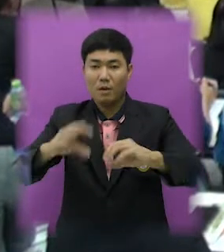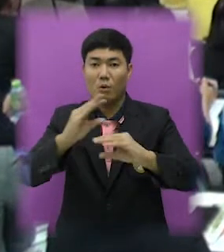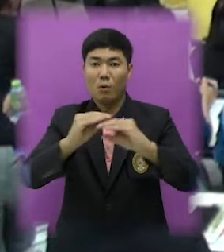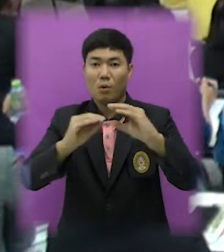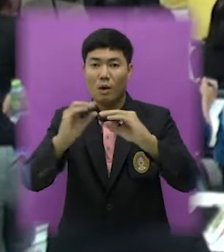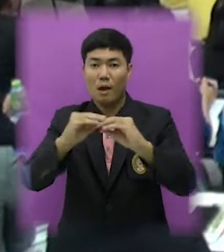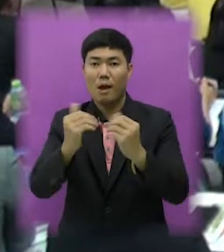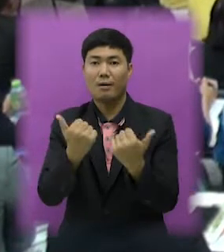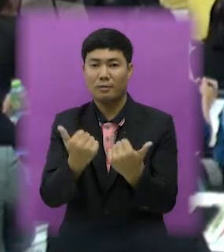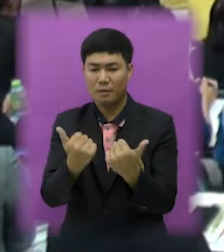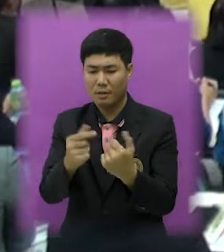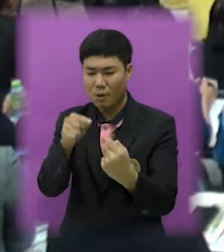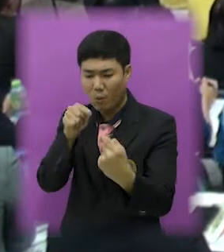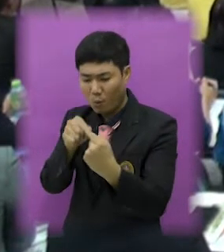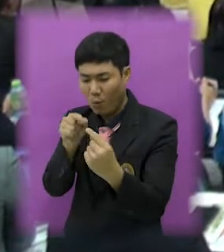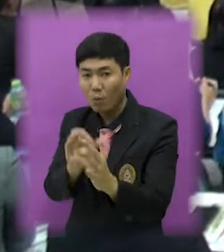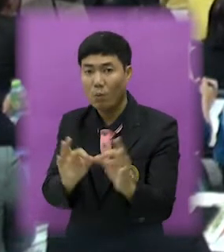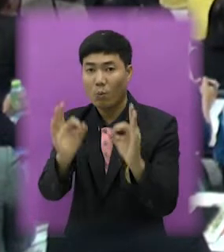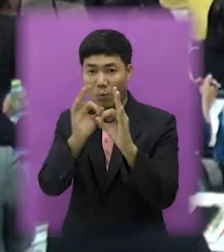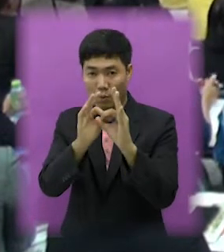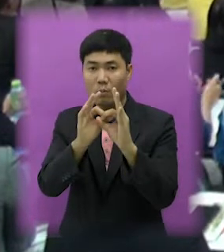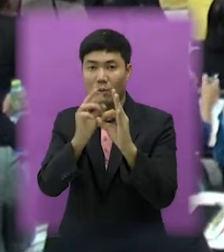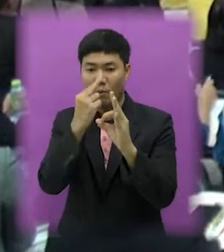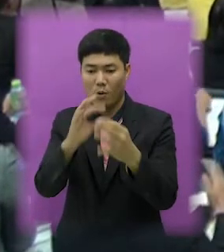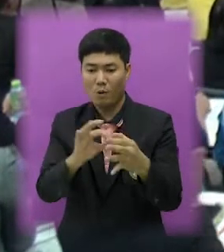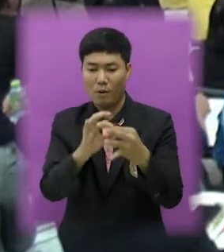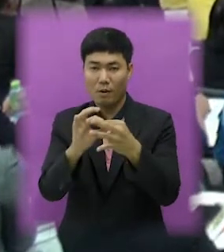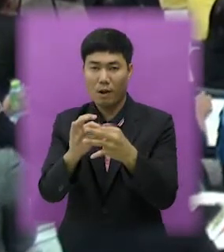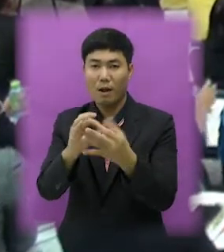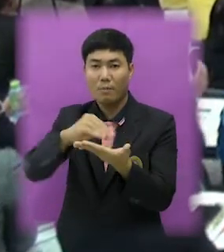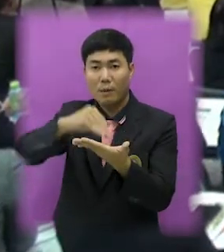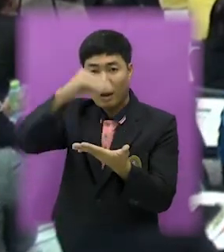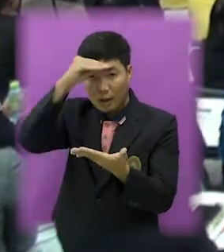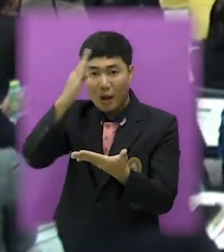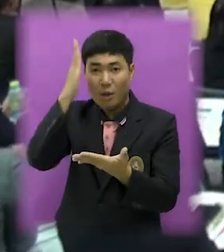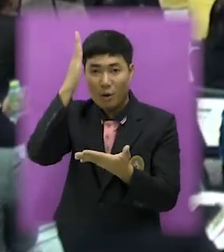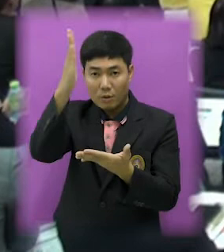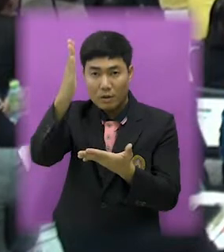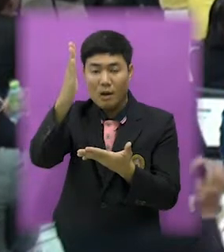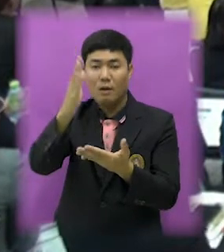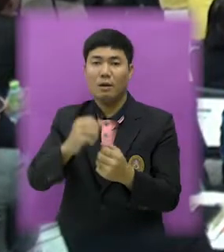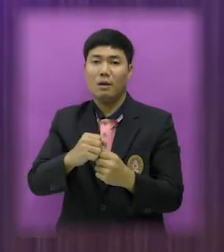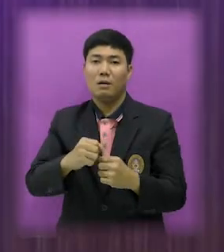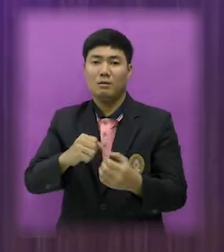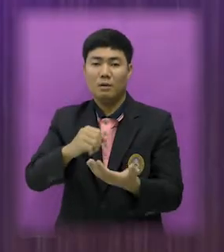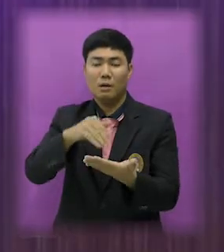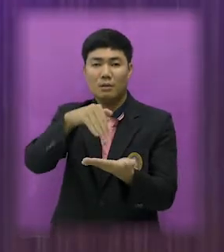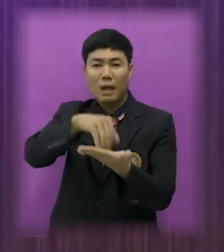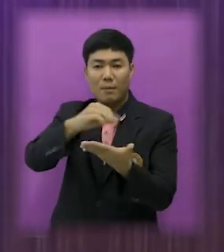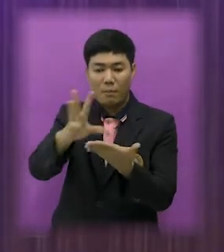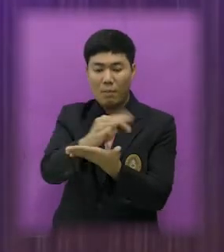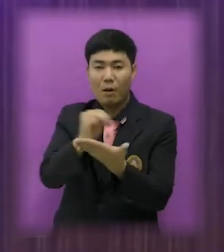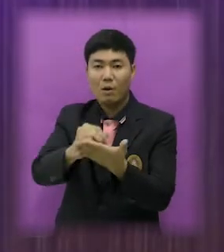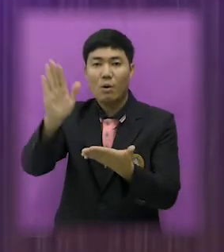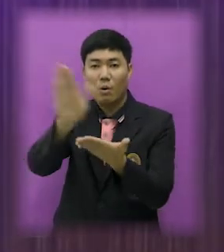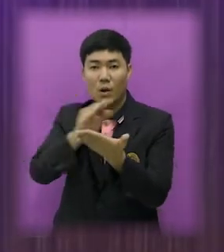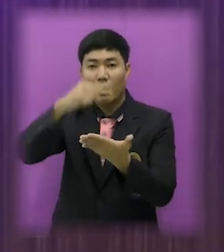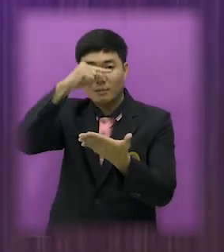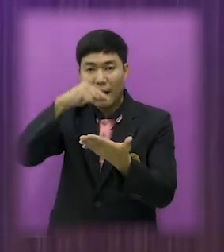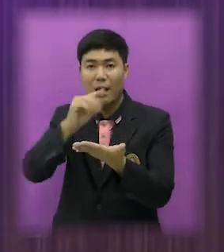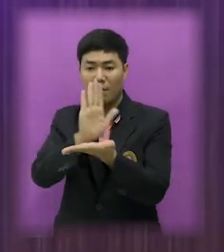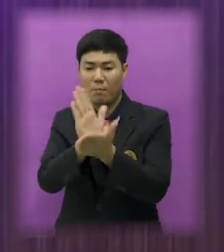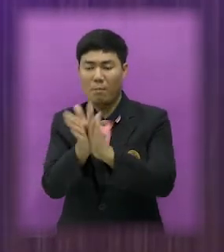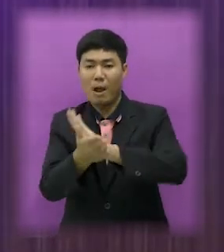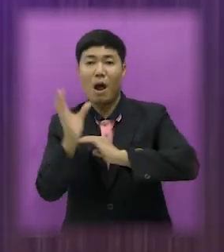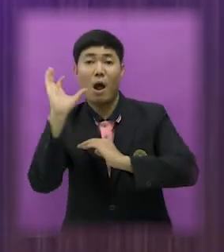ในครั้งนี้ได้เล็งเห็นถึงความสำคัญเกี่ยวกับทิศทางการศึกษาของสถาบันอุดมศึกษาไทยที่อยู่ในสถานการณ์